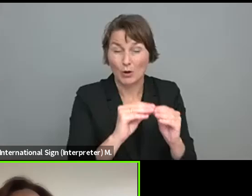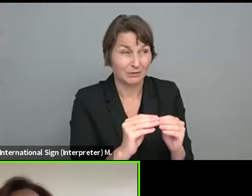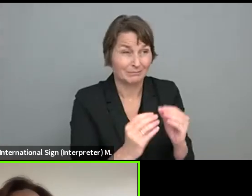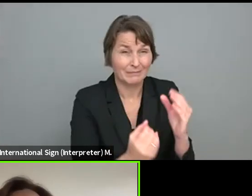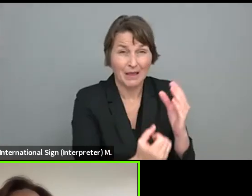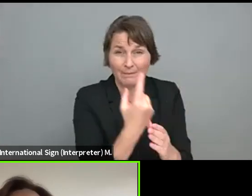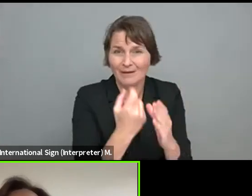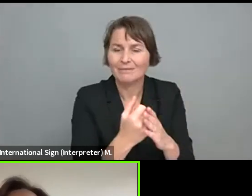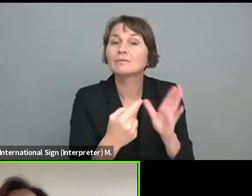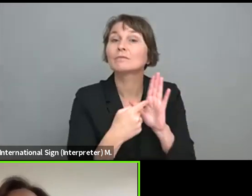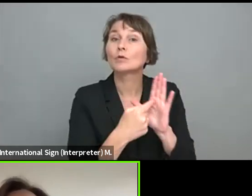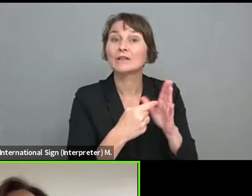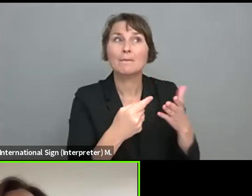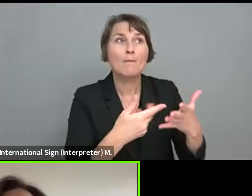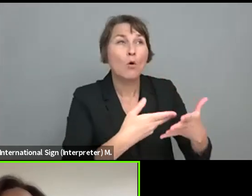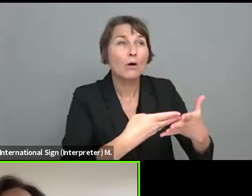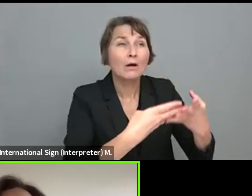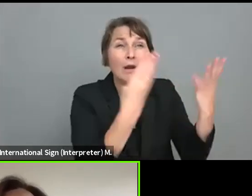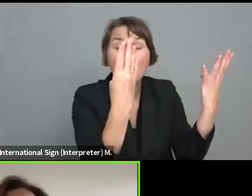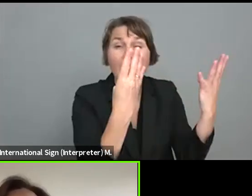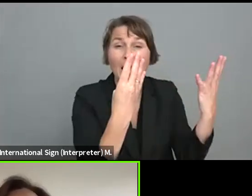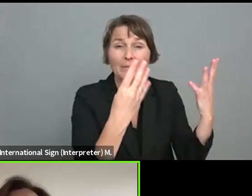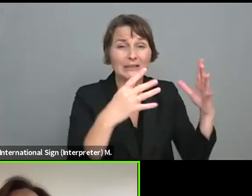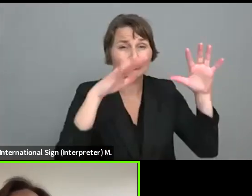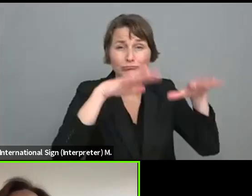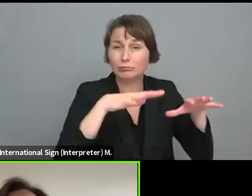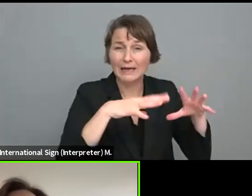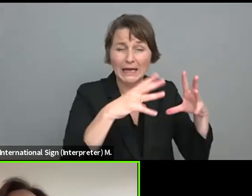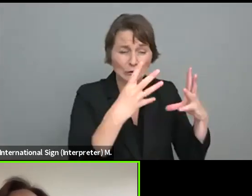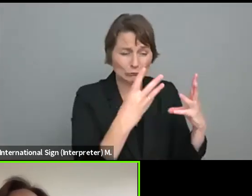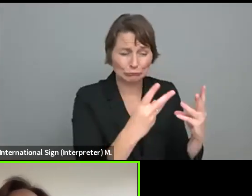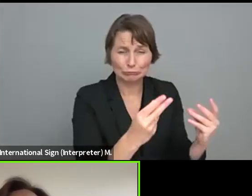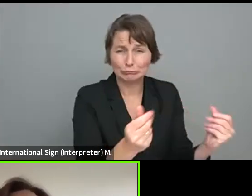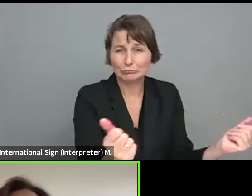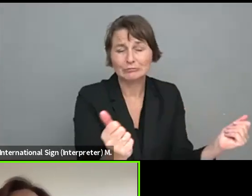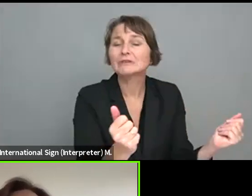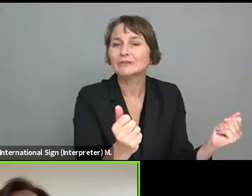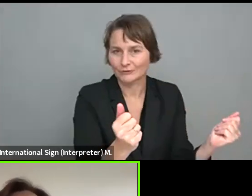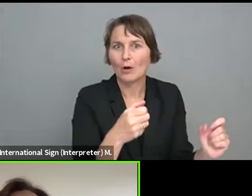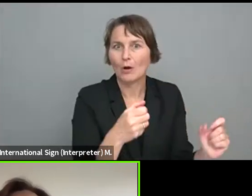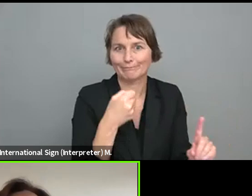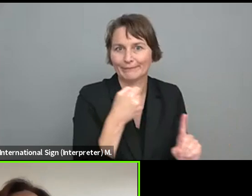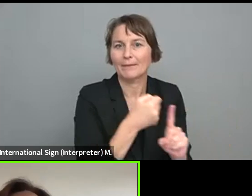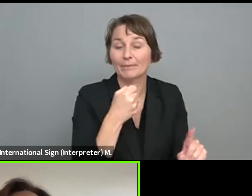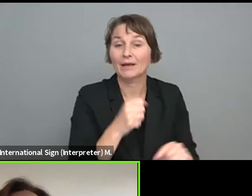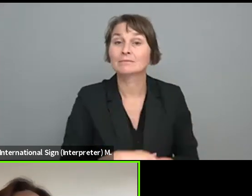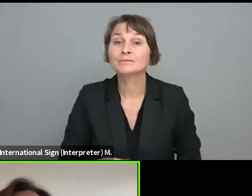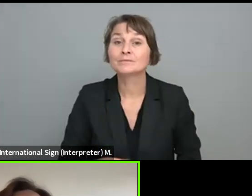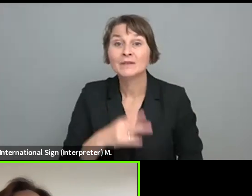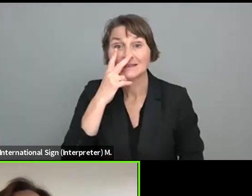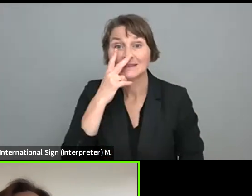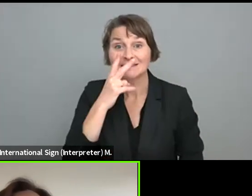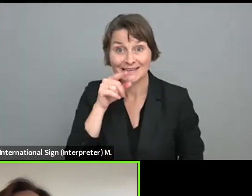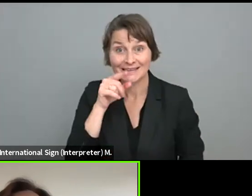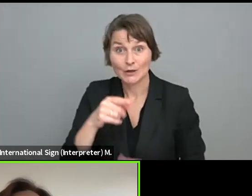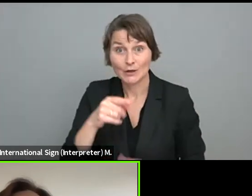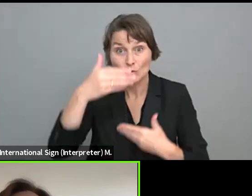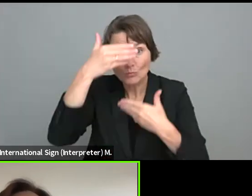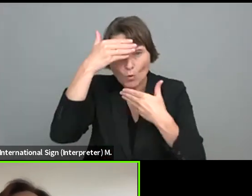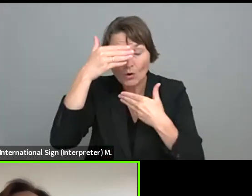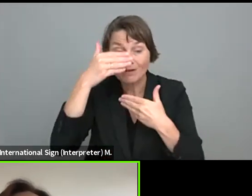à la CNSS et 15% seulement des travailleuses sont déclarées 12 mois. Donc, la protection sociale est très